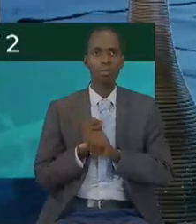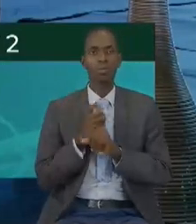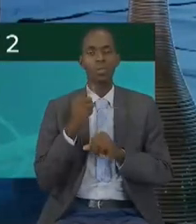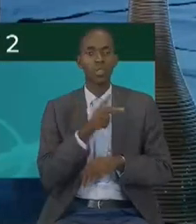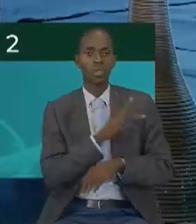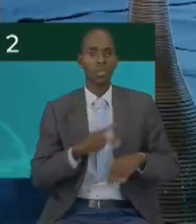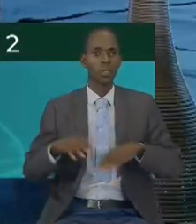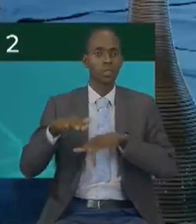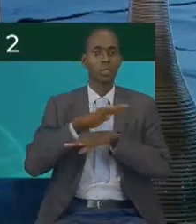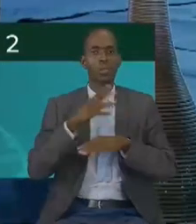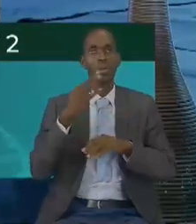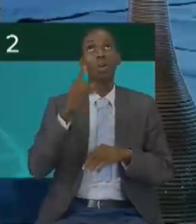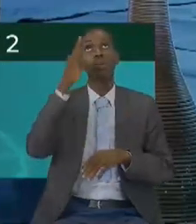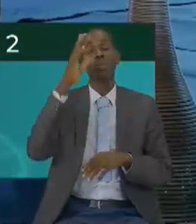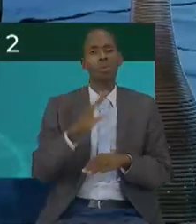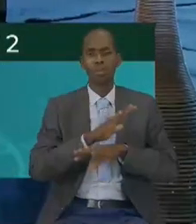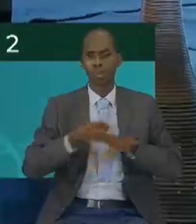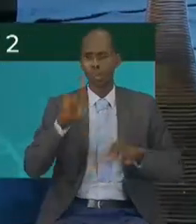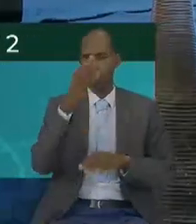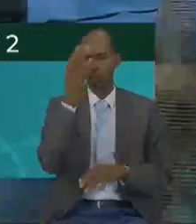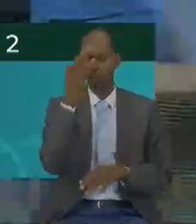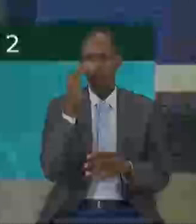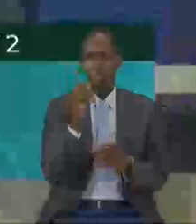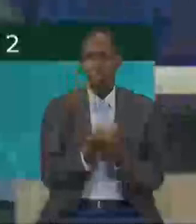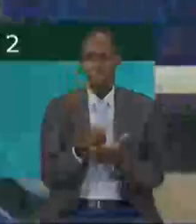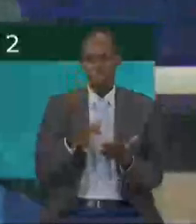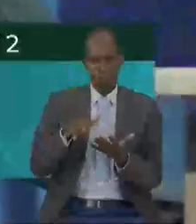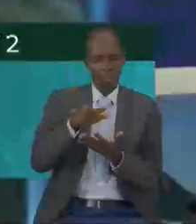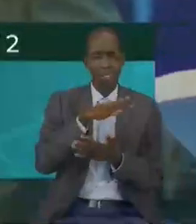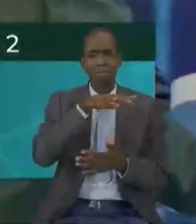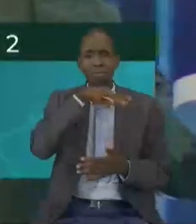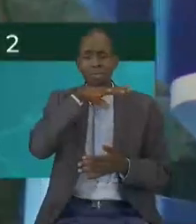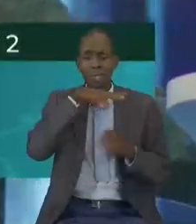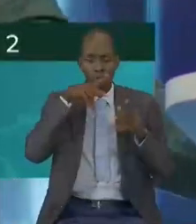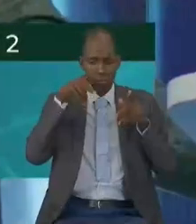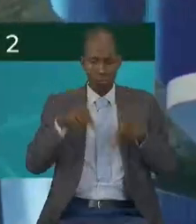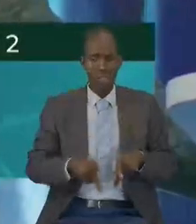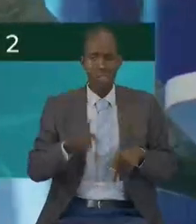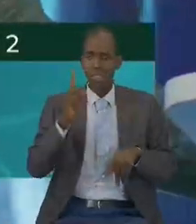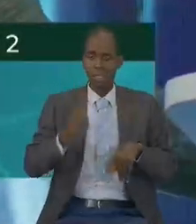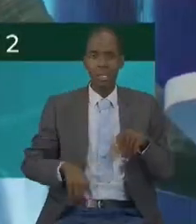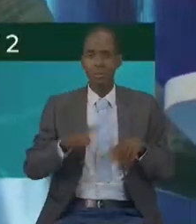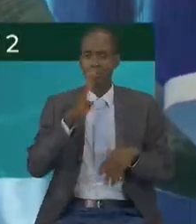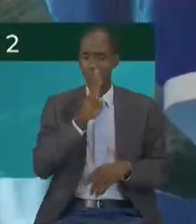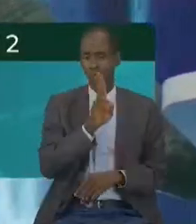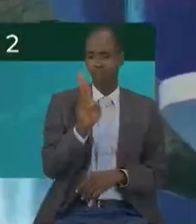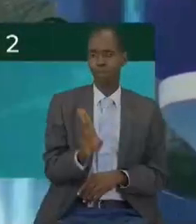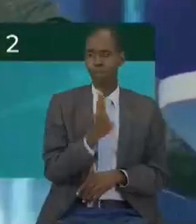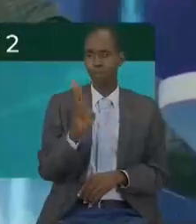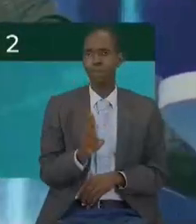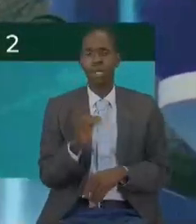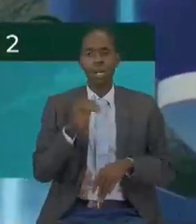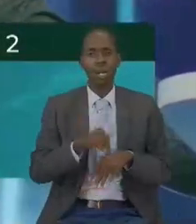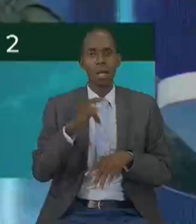le royaume de Dieu? Ne savez-vous pas que ce plat sale ne peut pas